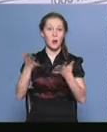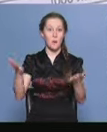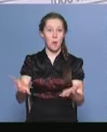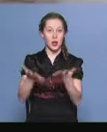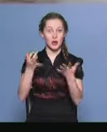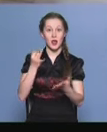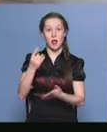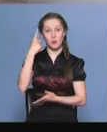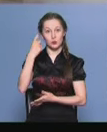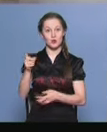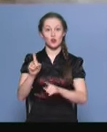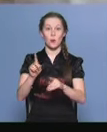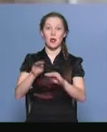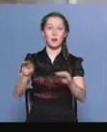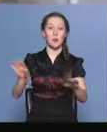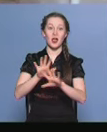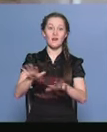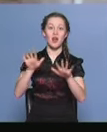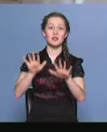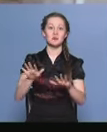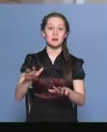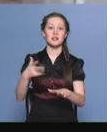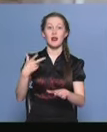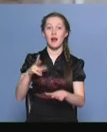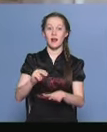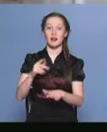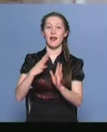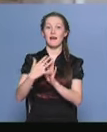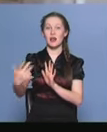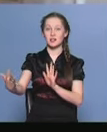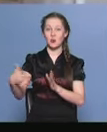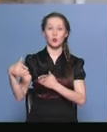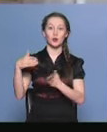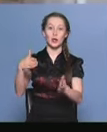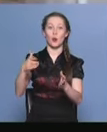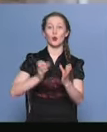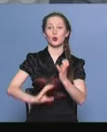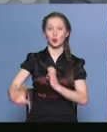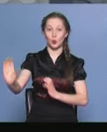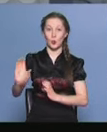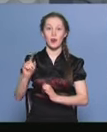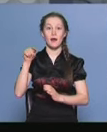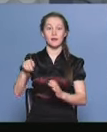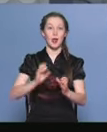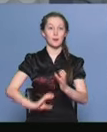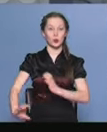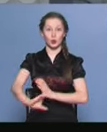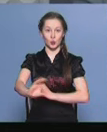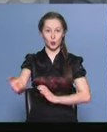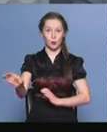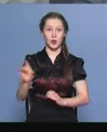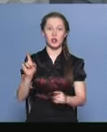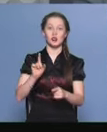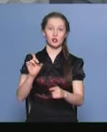просят не парковать машины, особенно на газонах. Под ними как раз проходят магистральные трубопроводы. При обнаружении любых признаков повреждения сетей